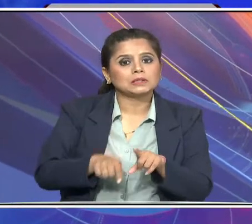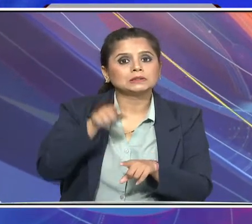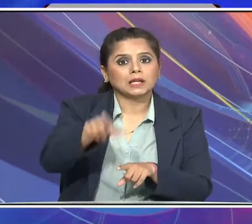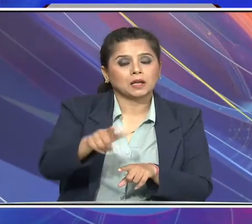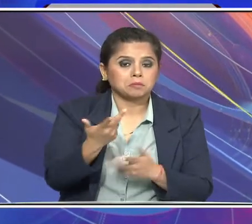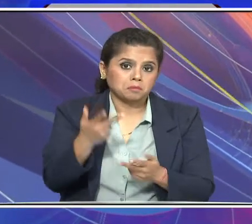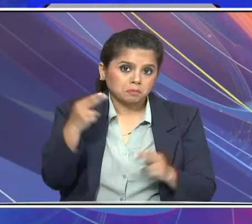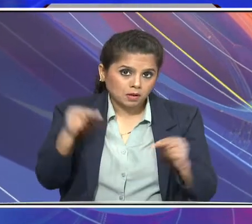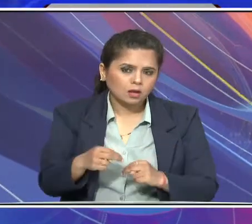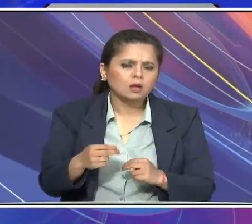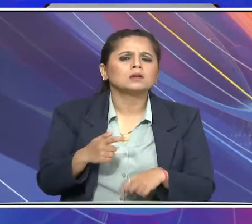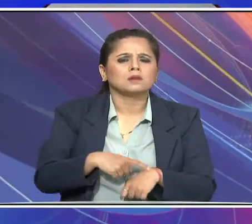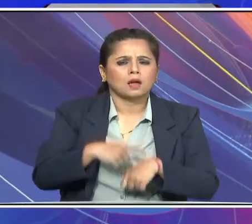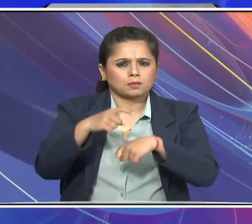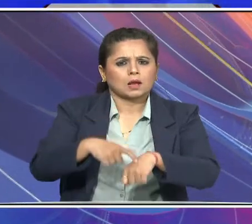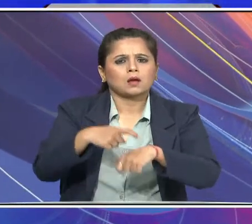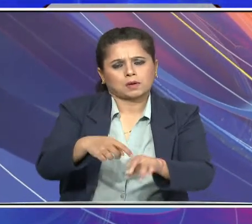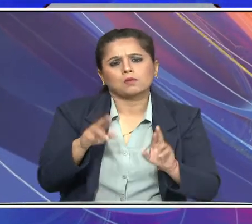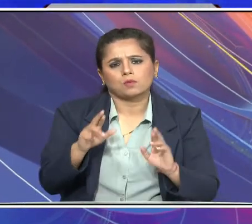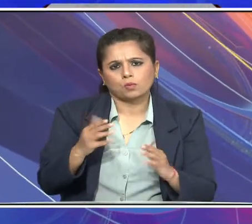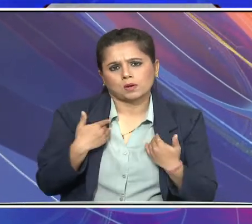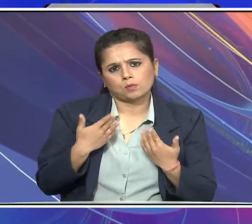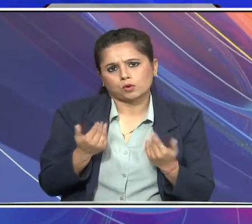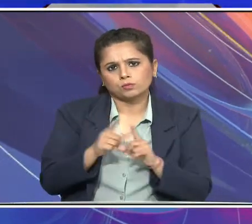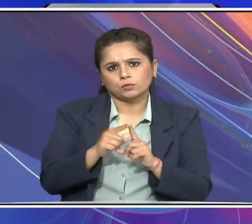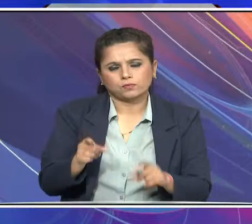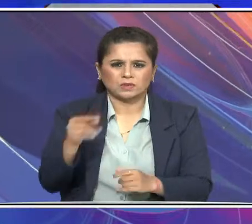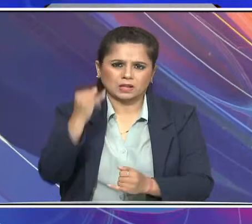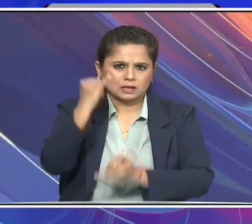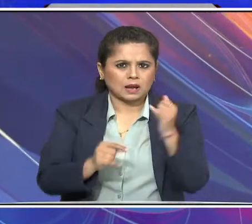तो समय-समय पर हम लेते रहेंगे